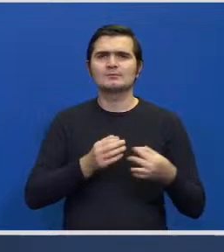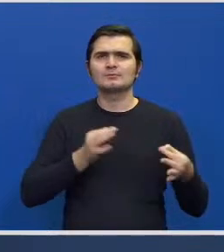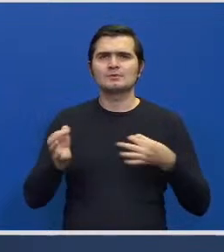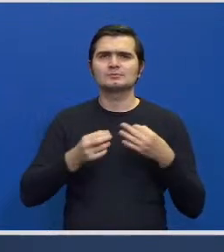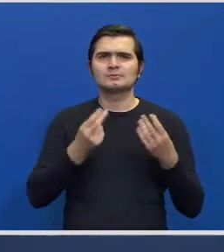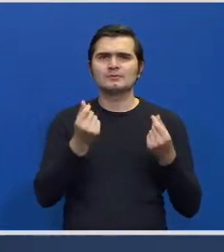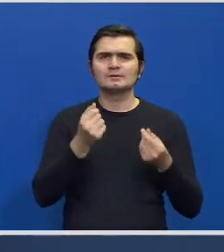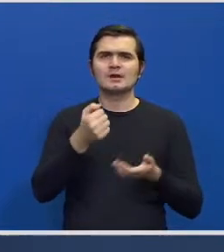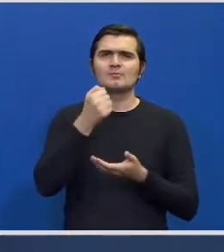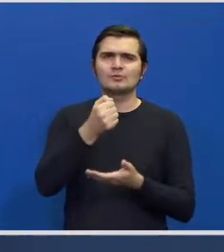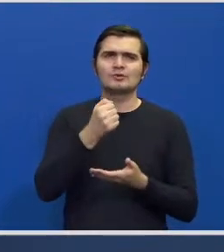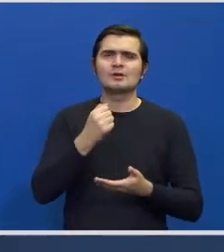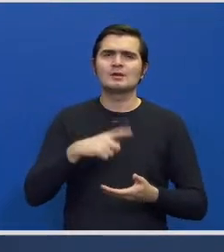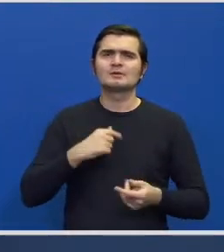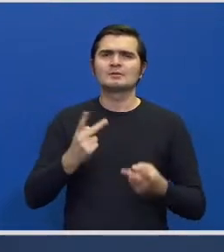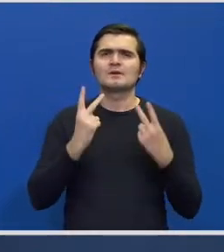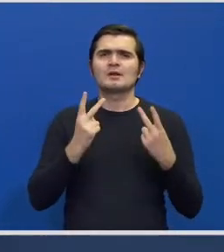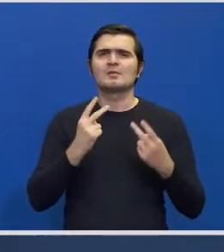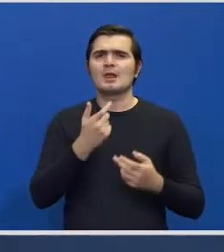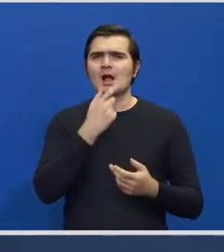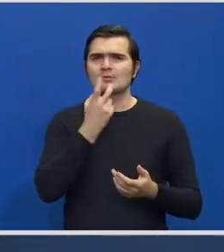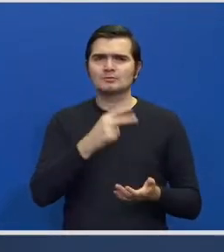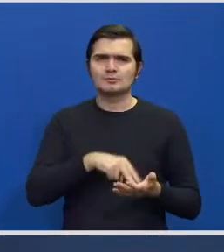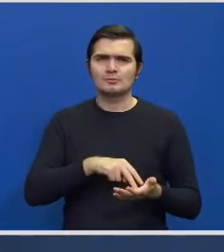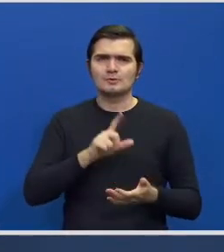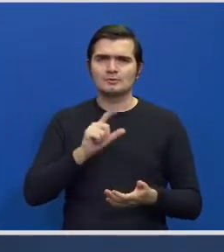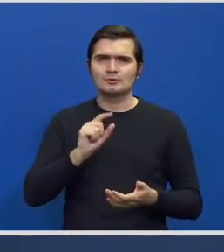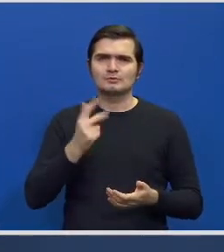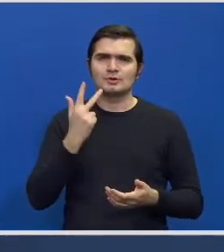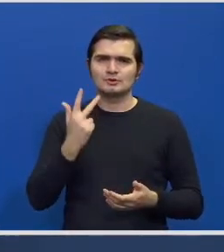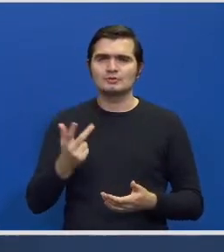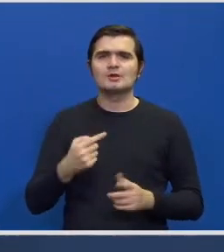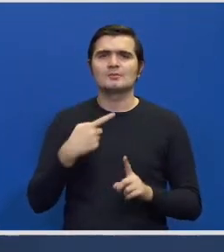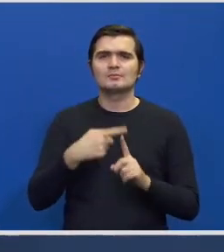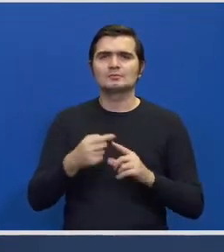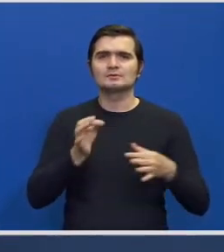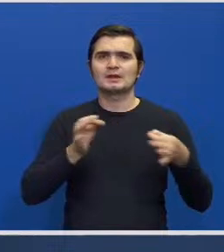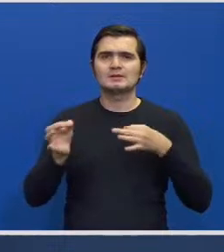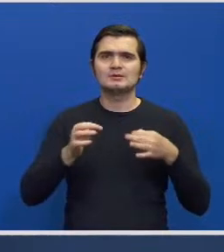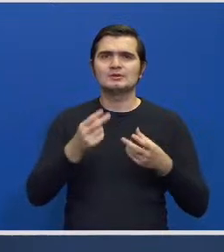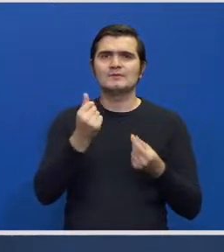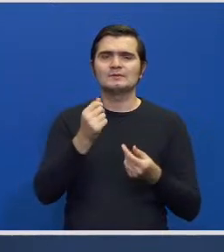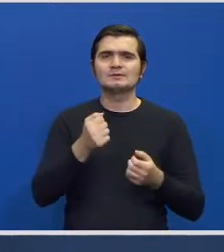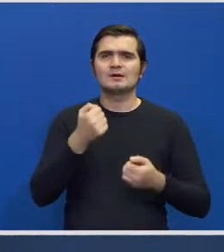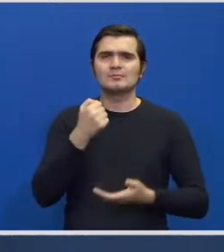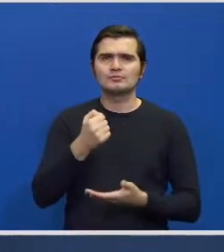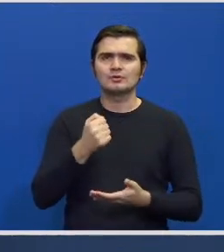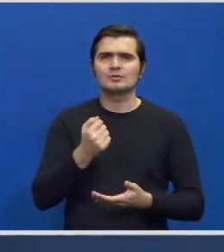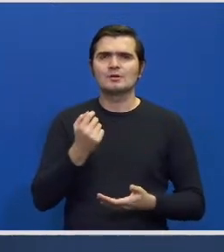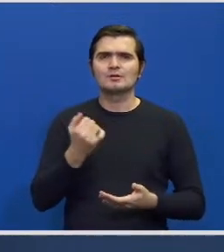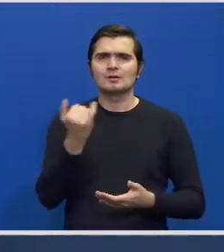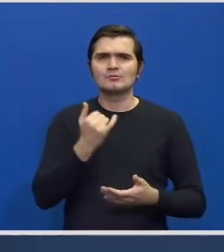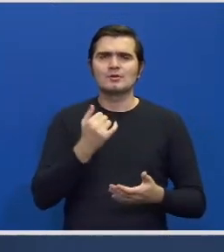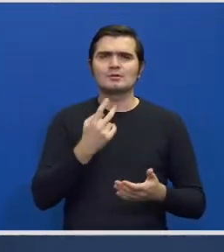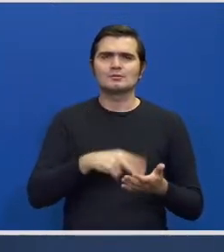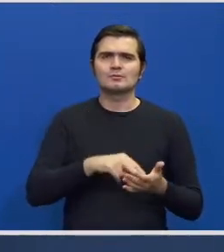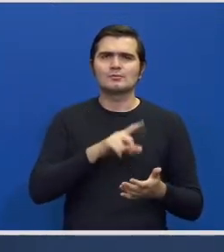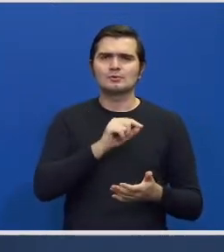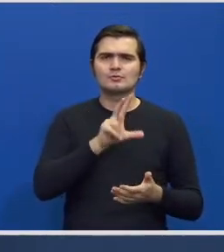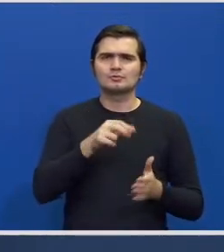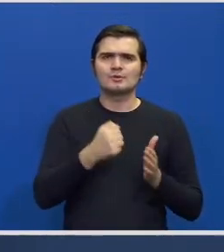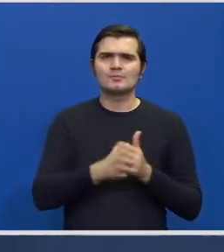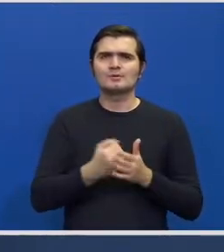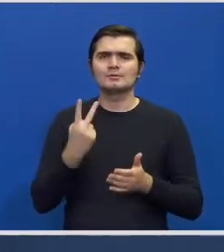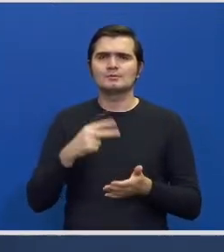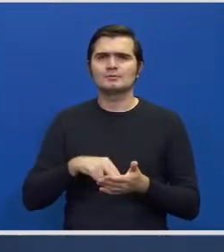ordonanța de măsuri fiscal-bugetare, valabilă pentru 2023, strategia fiscal-bugetară pentru anii